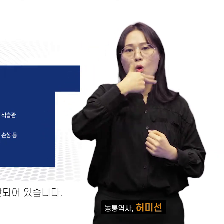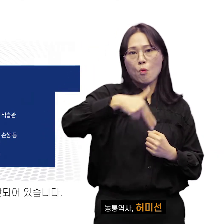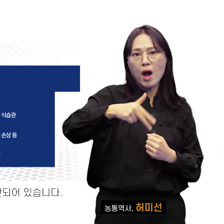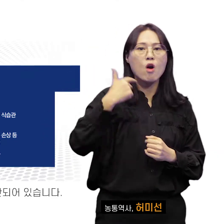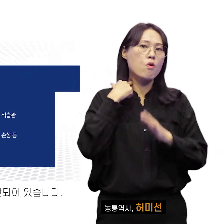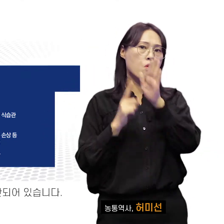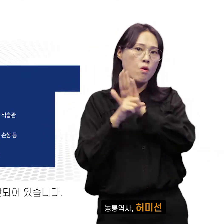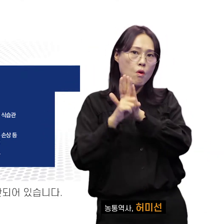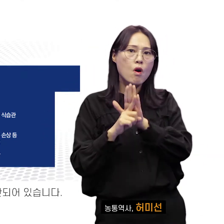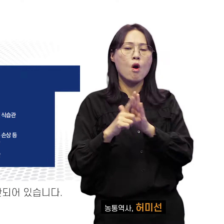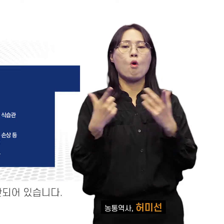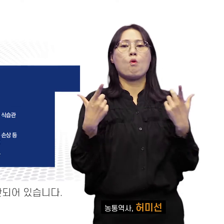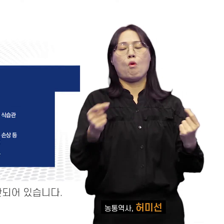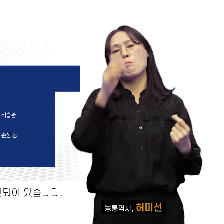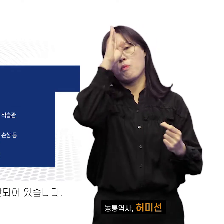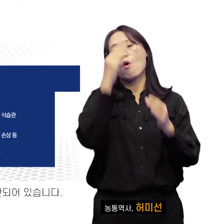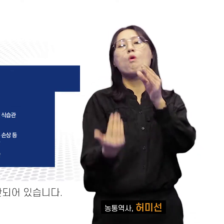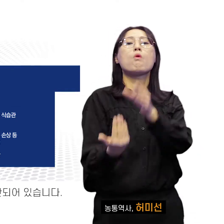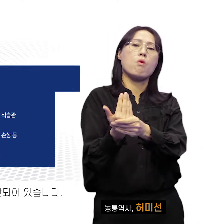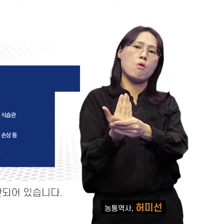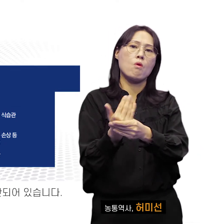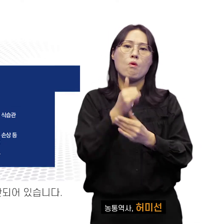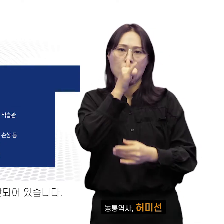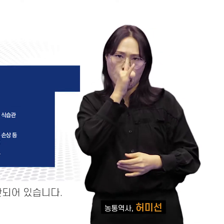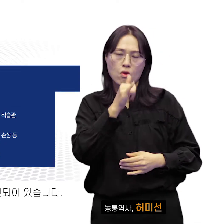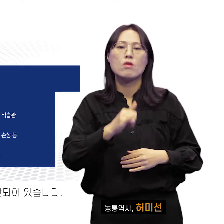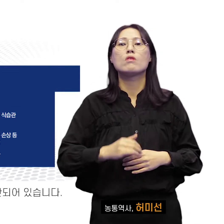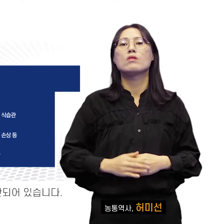인한 당뇨병, 고지혈증 등이 동반되어 있습니다.